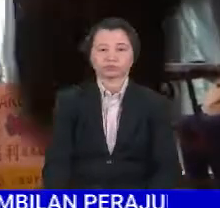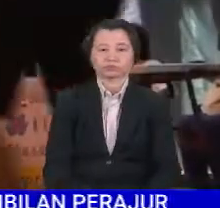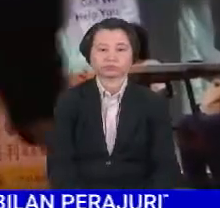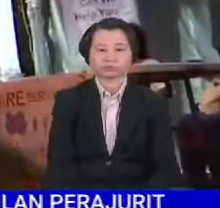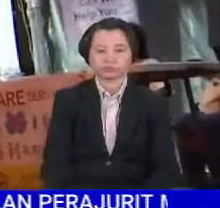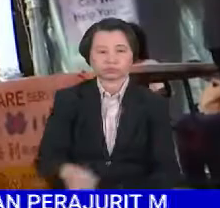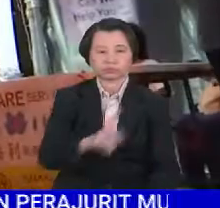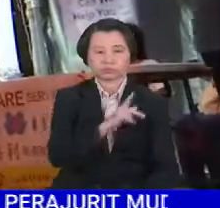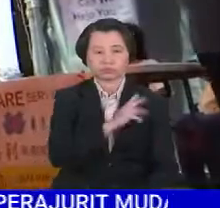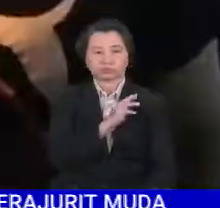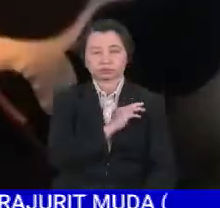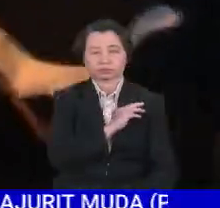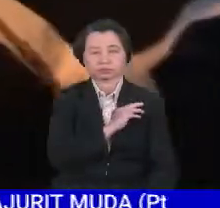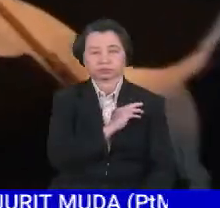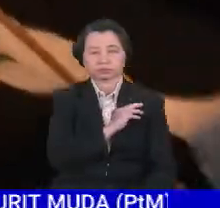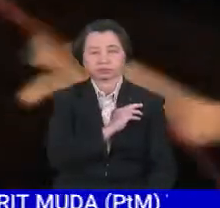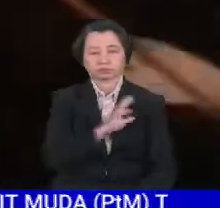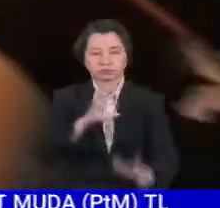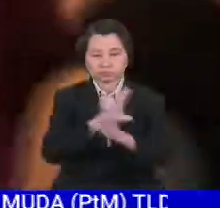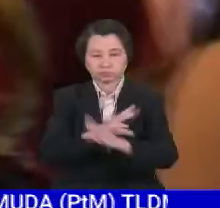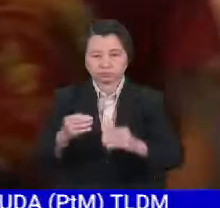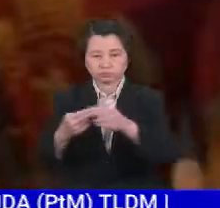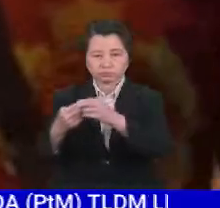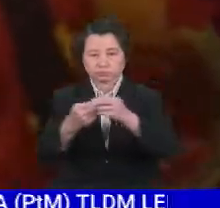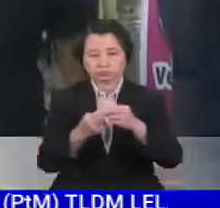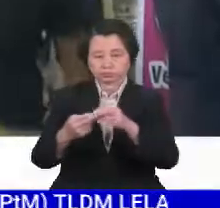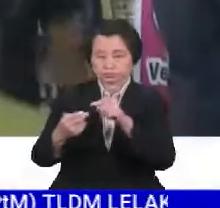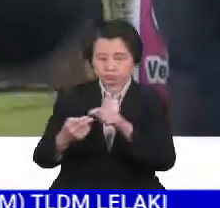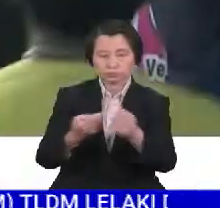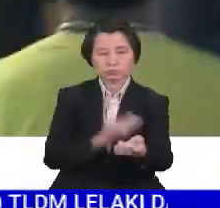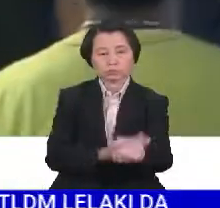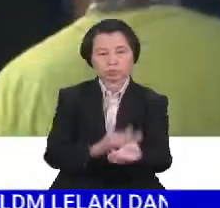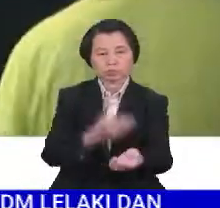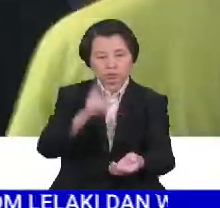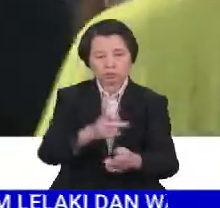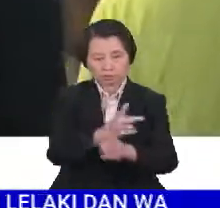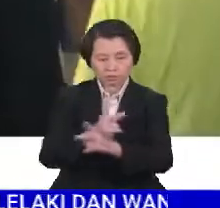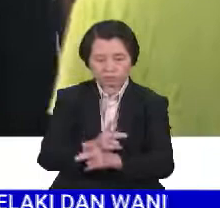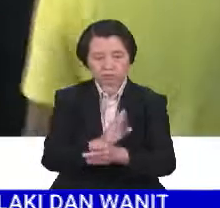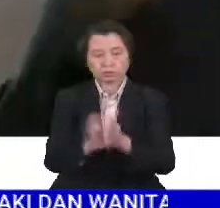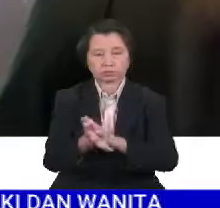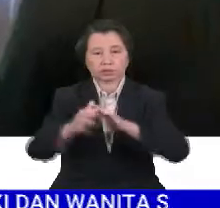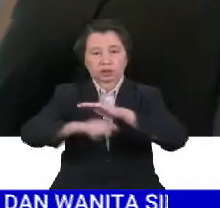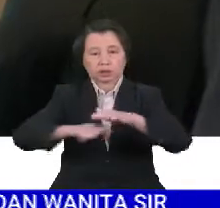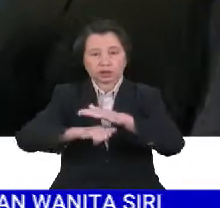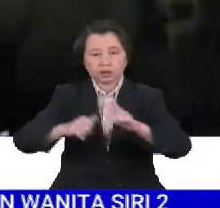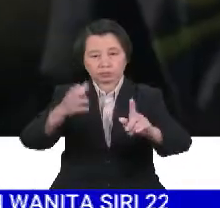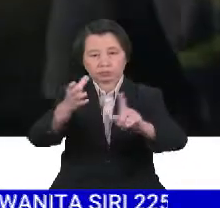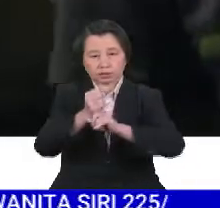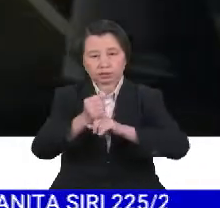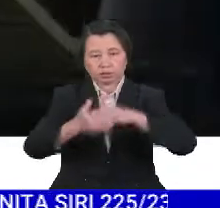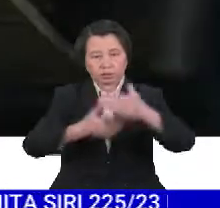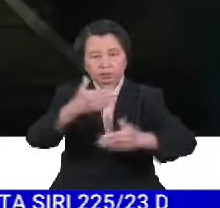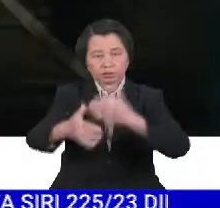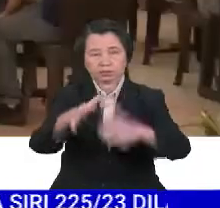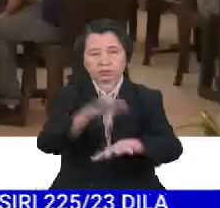tepat ini tahun setiap hari menambah perpaduan merupakan satu warisan yang perlu dijaga dan akan menjadi asas untuk mencapai kemajuan yang